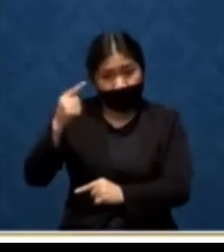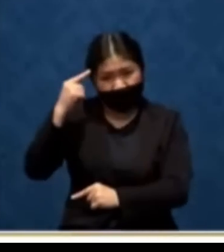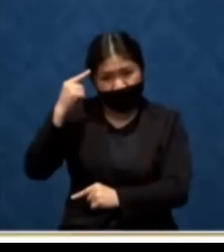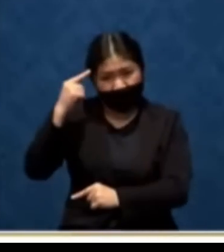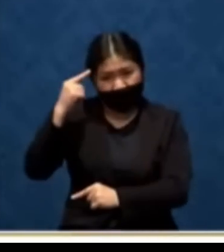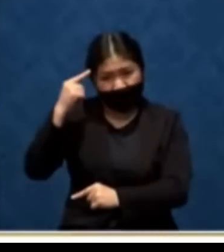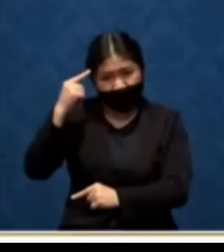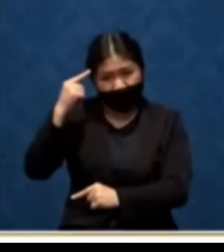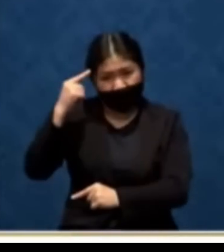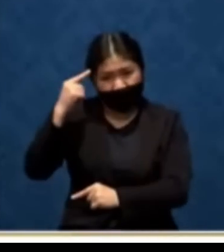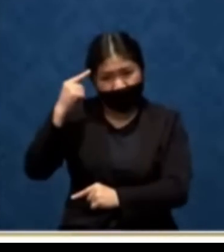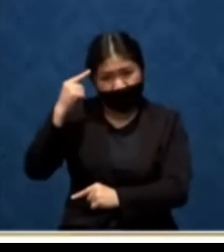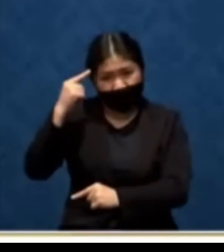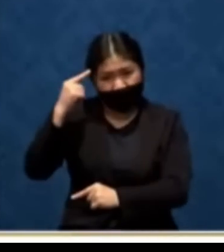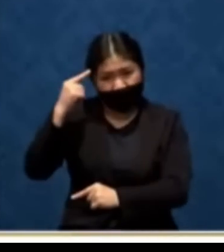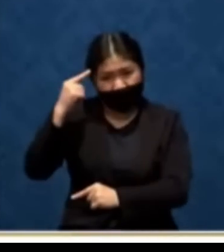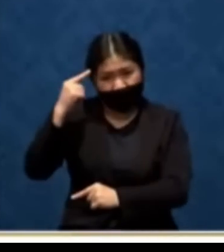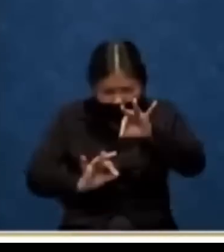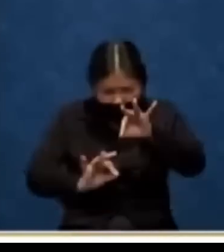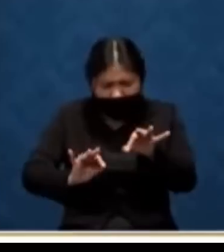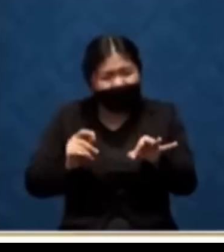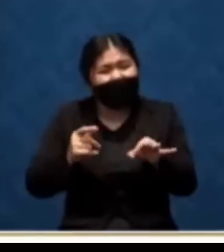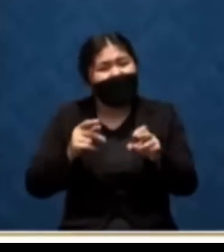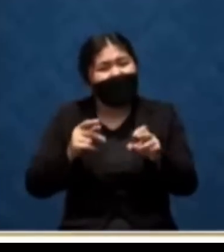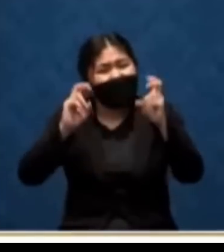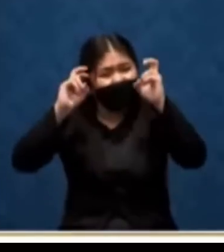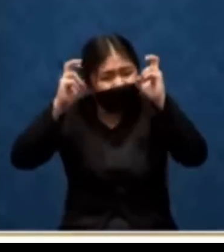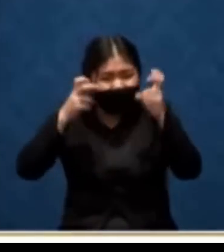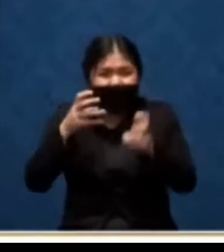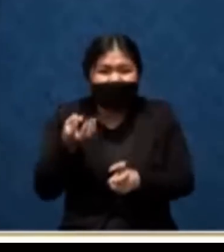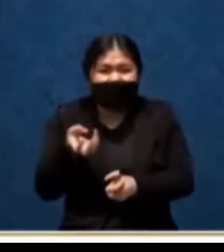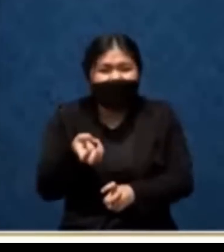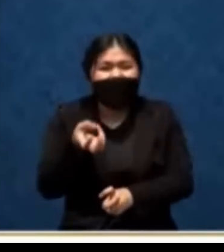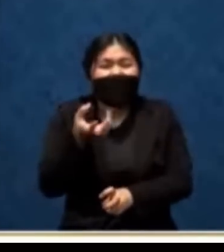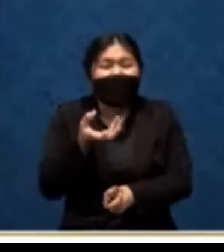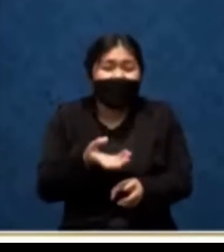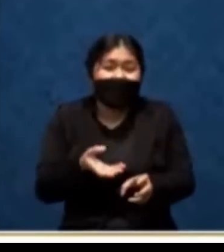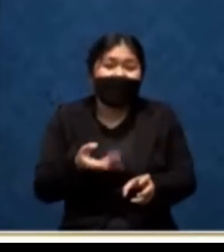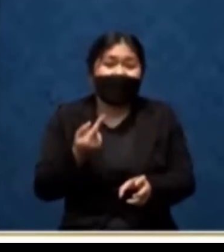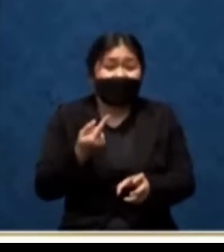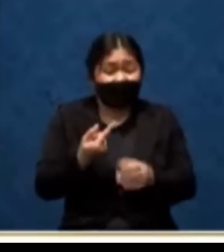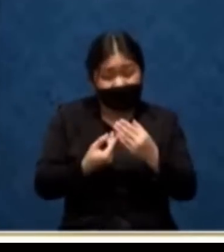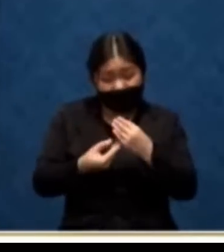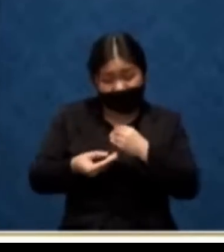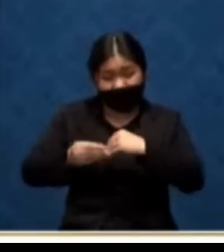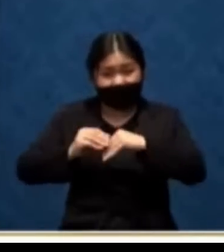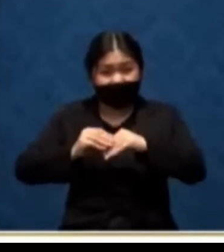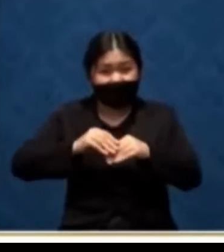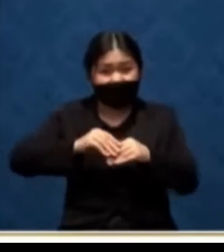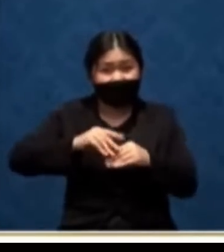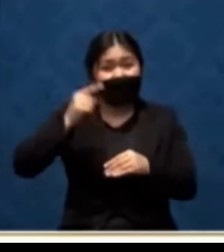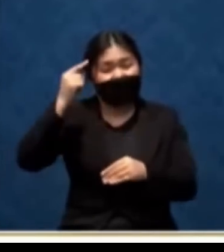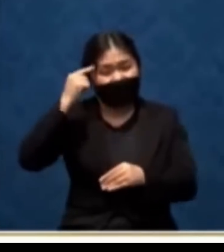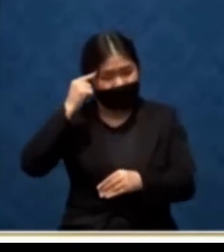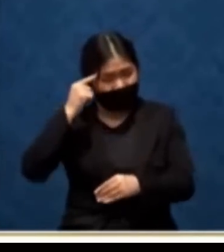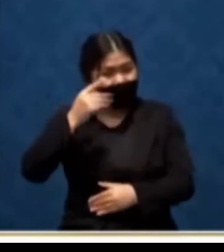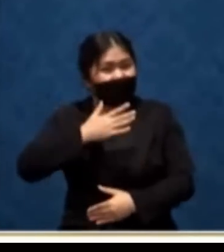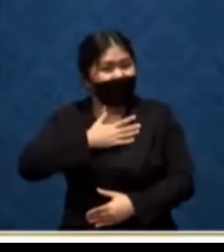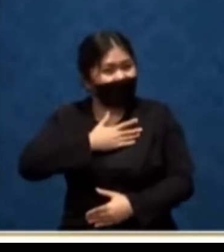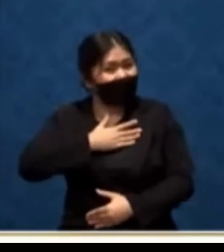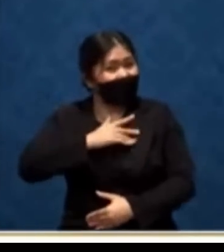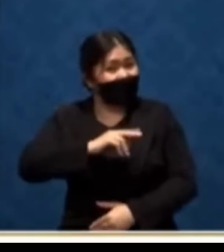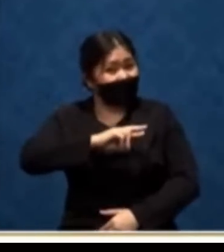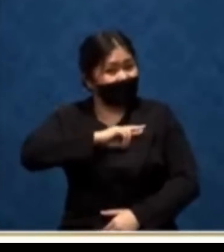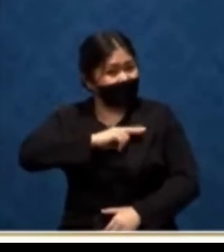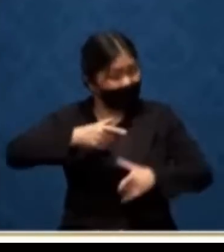าเรื่องที่มันธรรมดาสามัญมาบิดนิดหน่อยให้มันเกินจริงเพื่อปั่นราคาตัวเองท